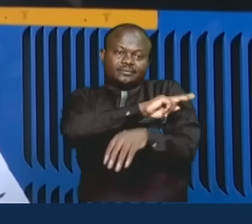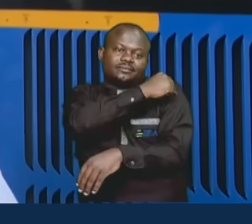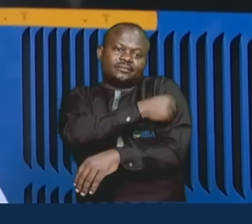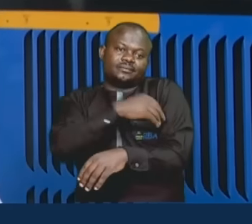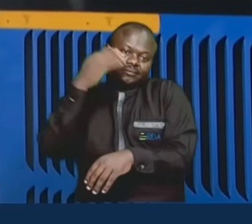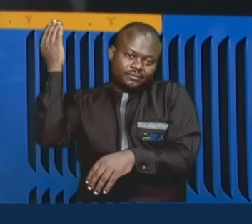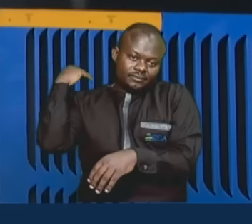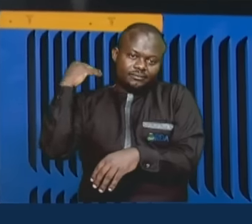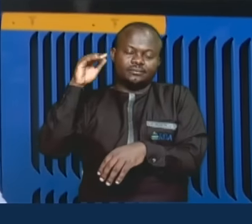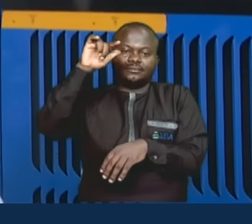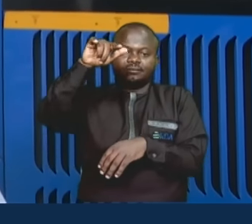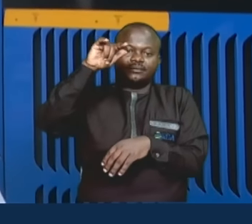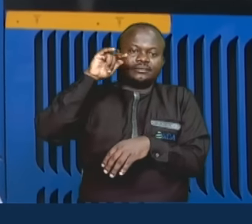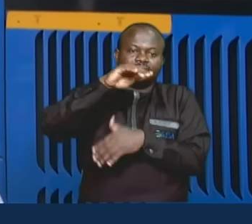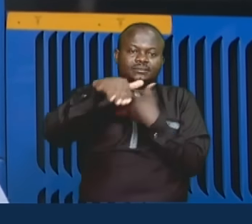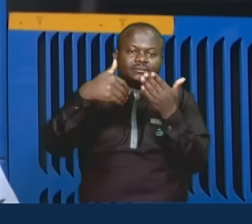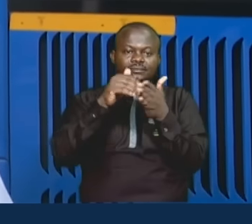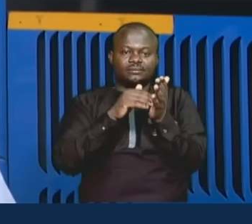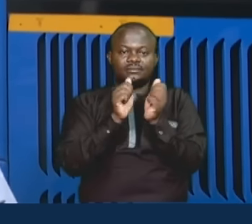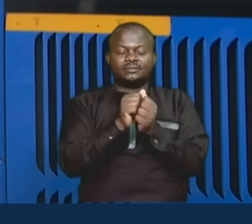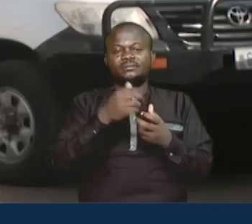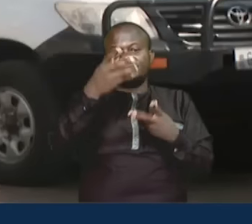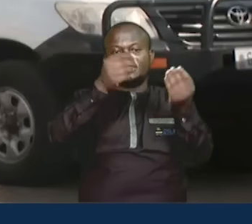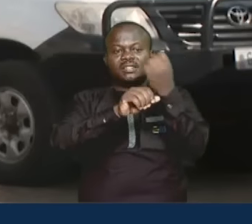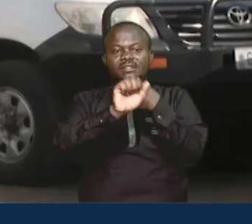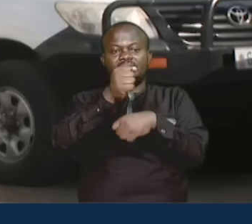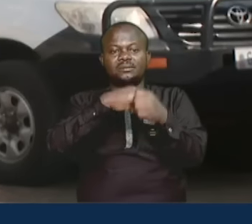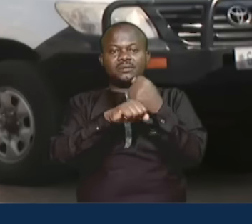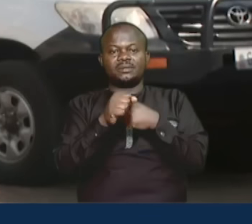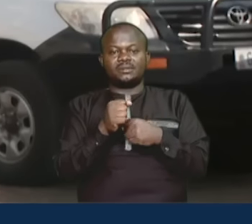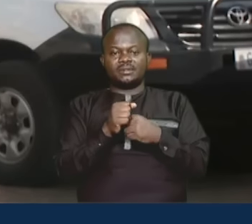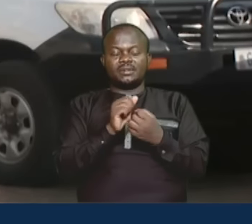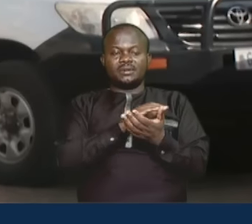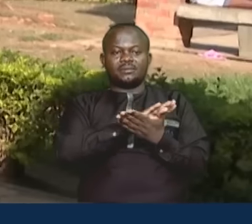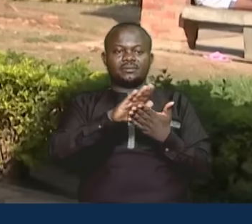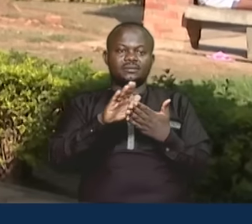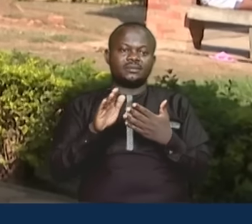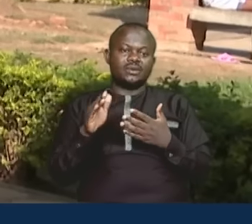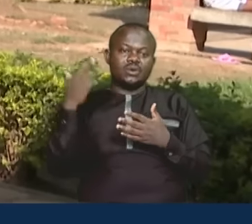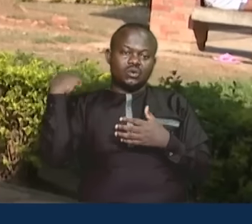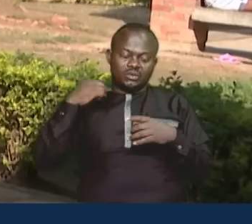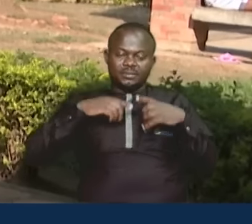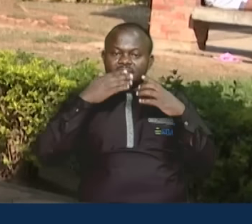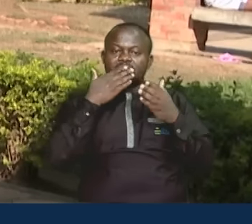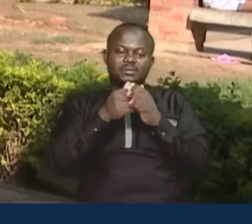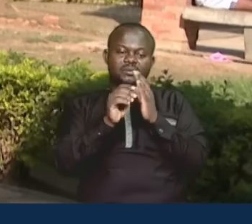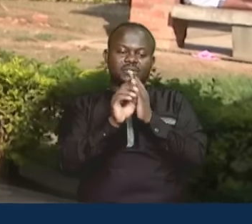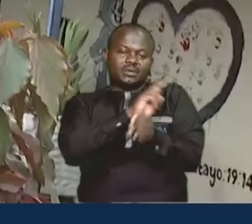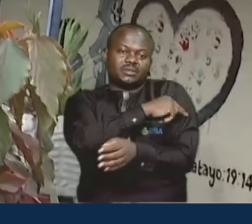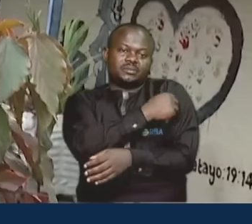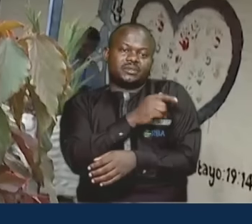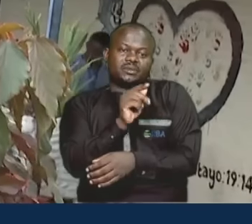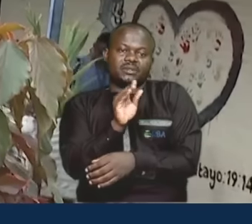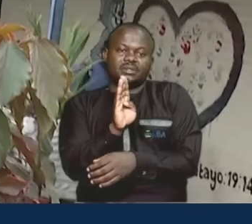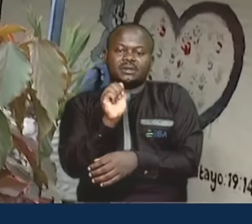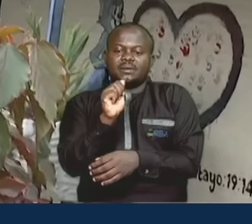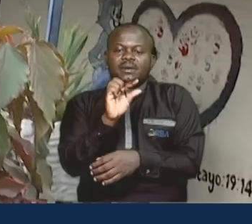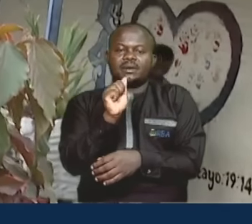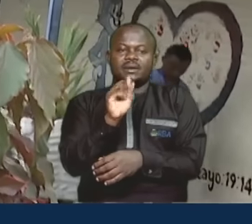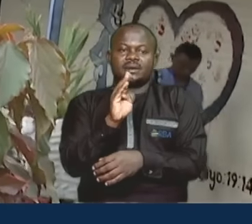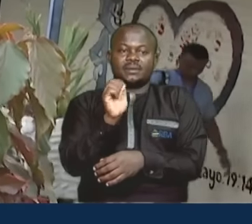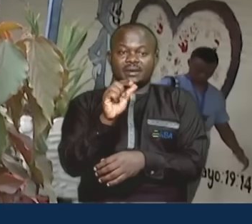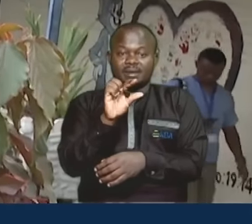Kanombe twajyanye ibikoresho by'isuku Ines Kamunazi ushinzwe imibereho myiza mu bitaro bya Kibagabaga na Mukantaganda